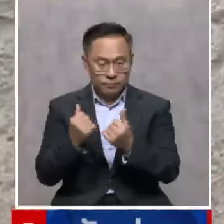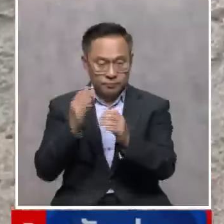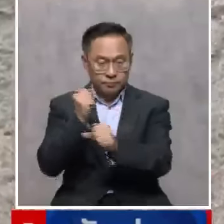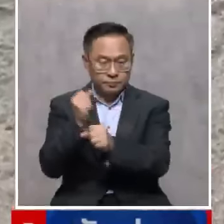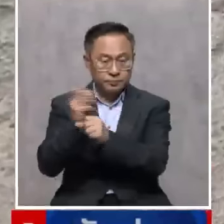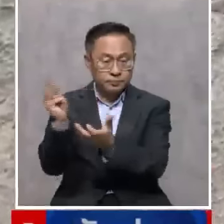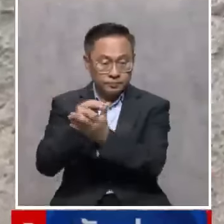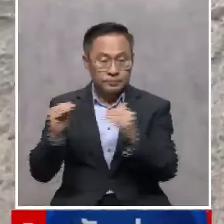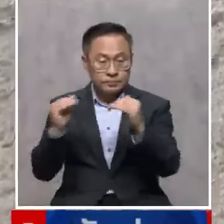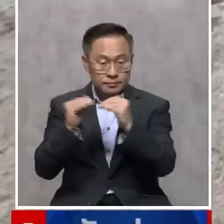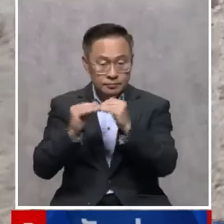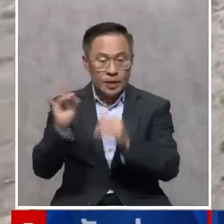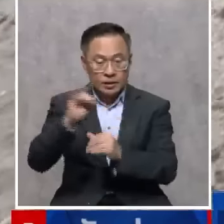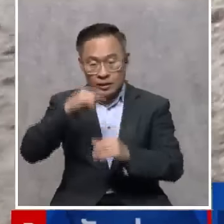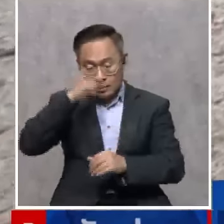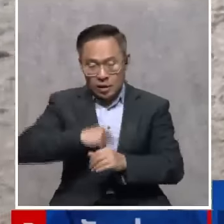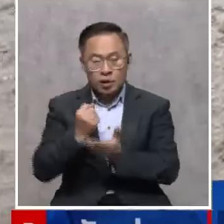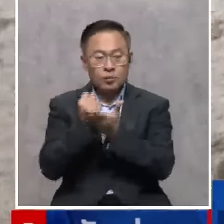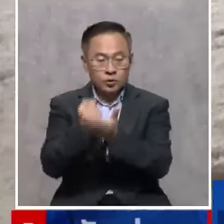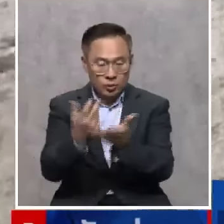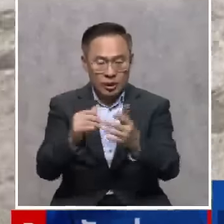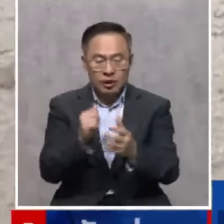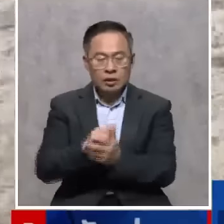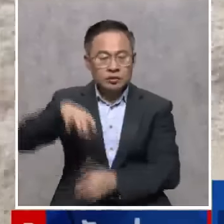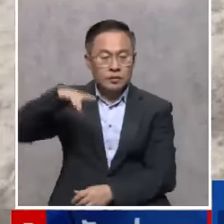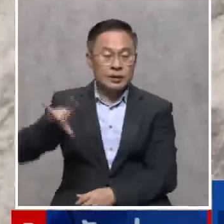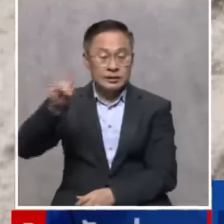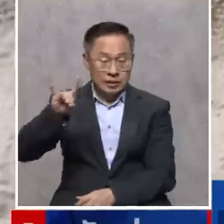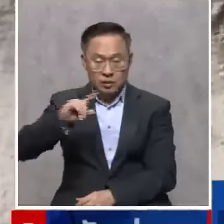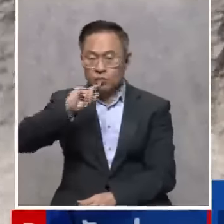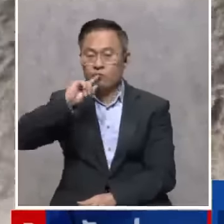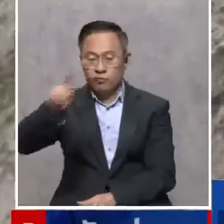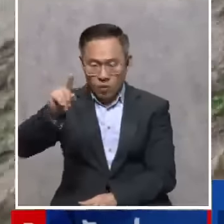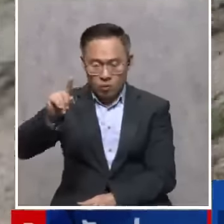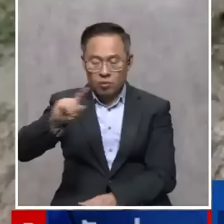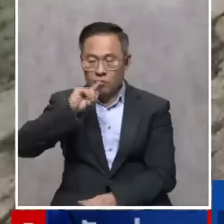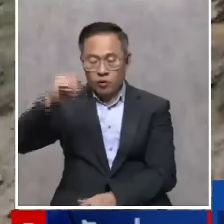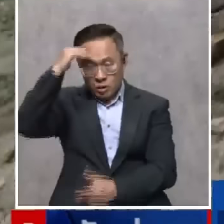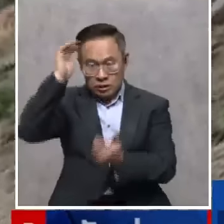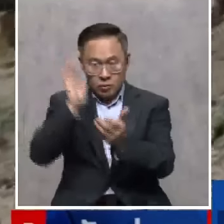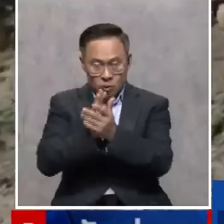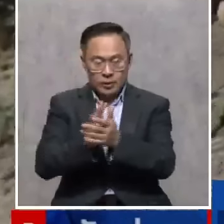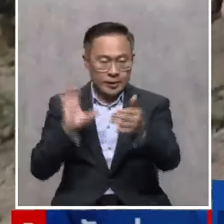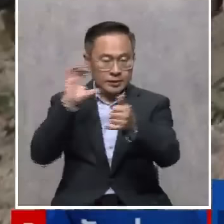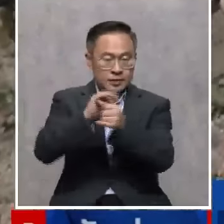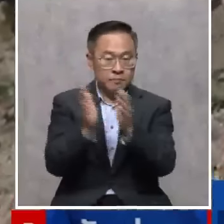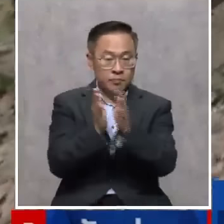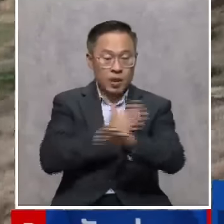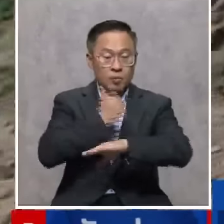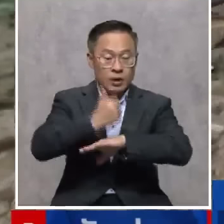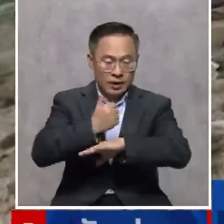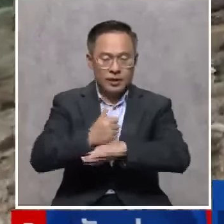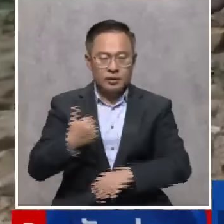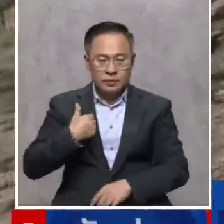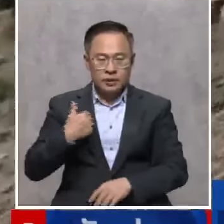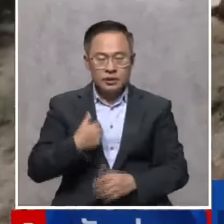ะประสานสำนักงานปศุสัตว์อำเภอท่าศาลาส่งเจ้าหน้าที่ไปร้องทุกข์กล่าวโทษในเรื่องดังกล่าวโดยมีคุณสุภโชคโพสีเป็